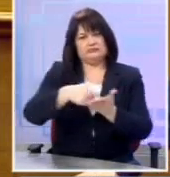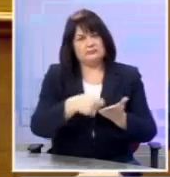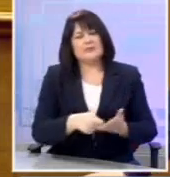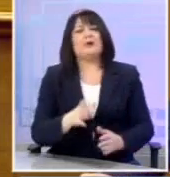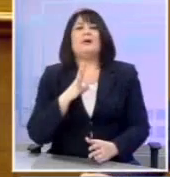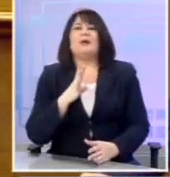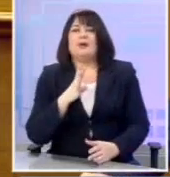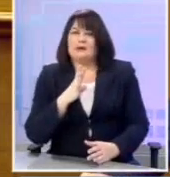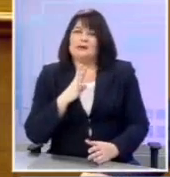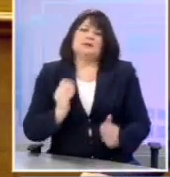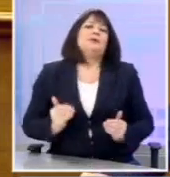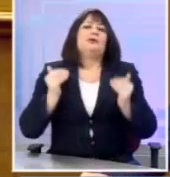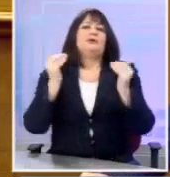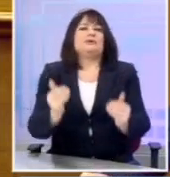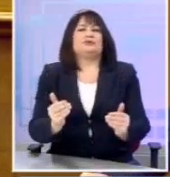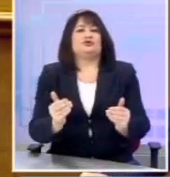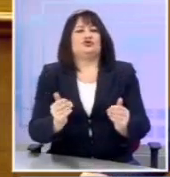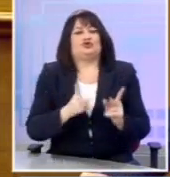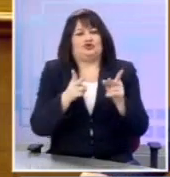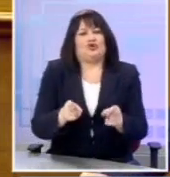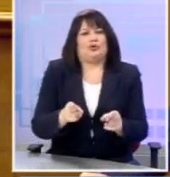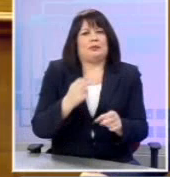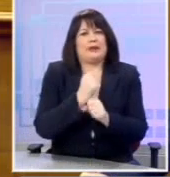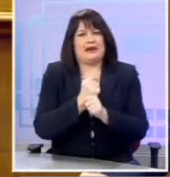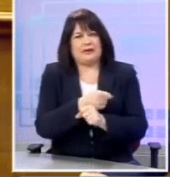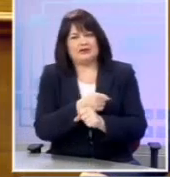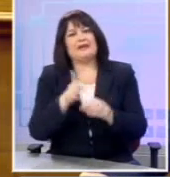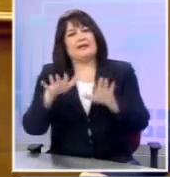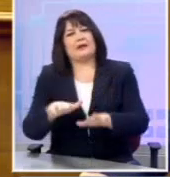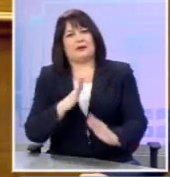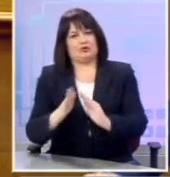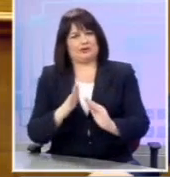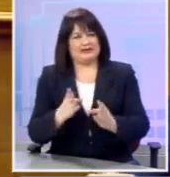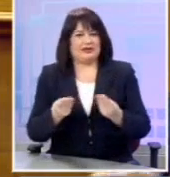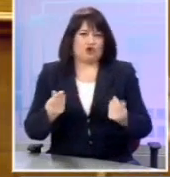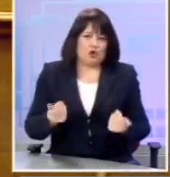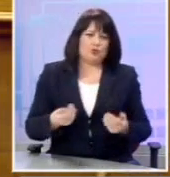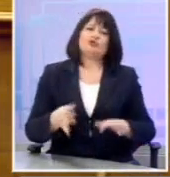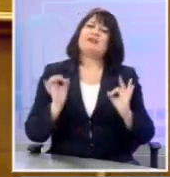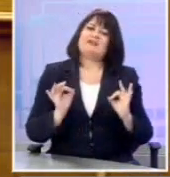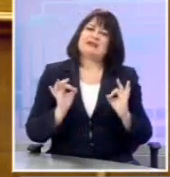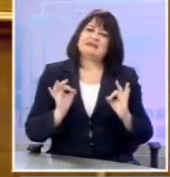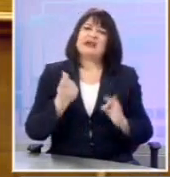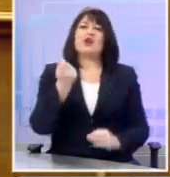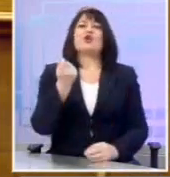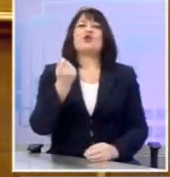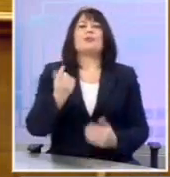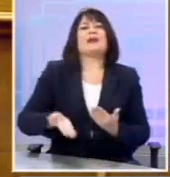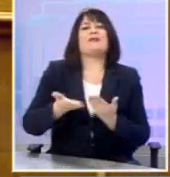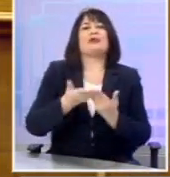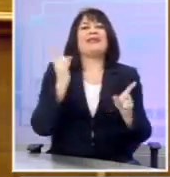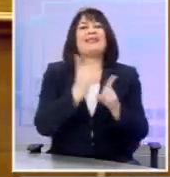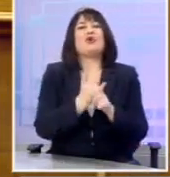σε αναστολή άσκησης επαγγέλματος, την προστασία δηλαδή των ανέργων, και βεβαίως με την οικονομική τους ενίσχυση μέσω